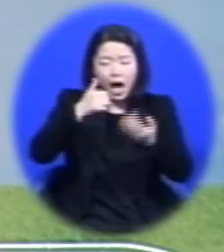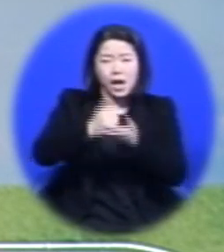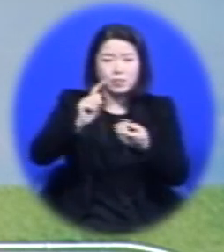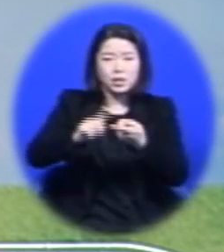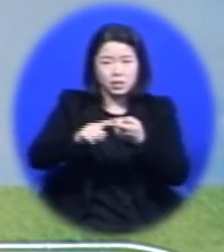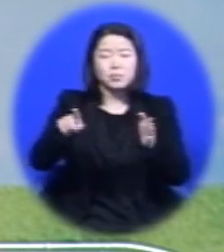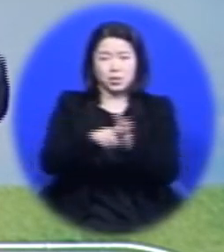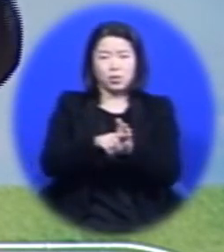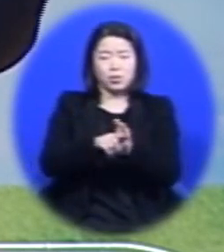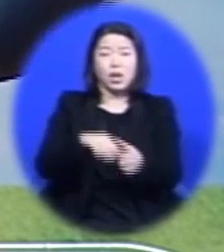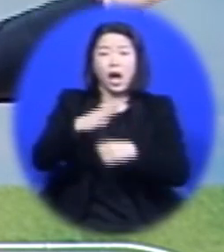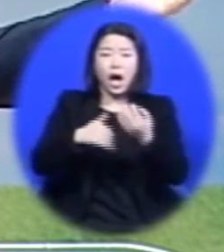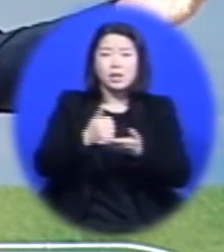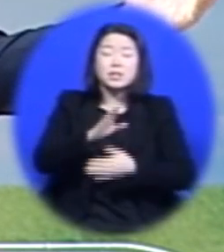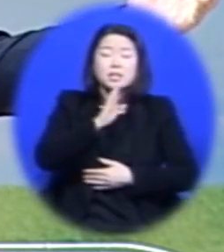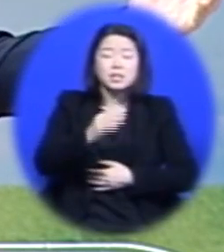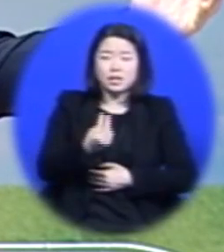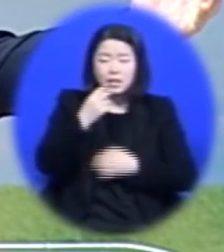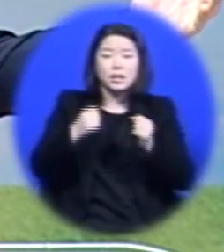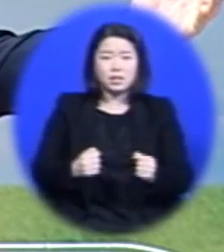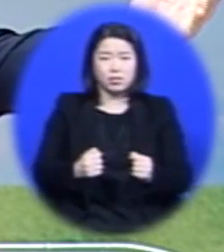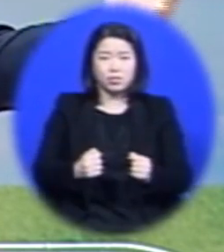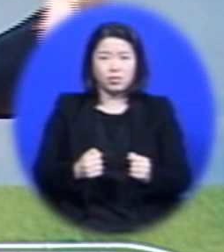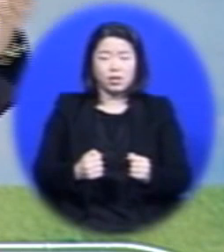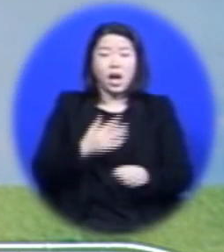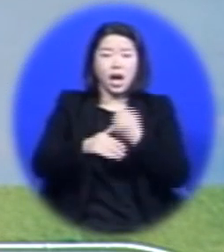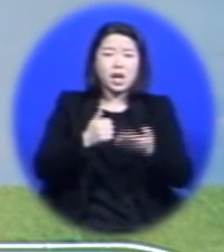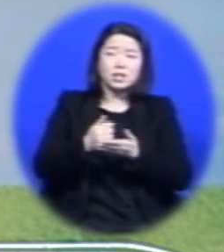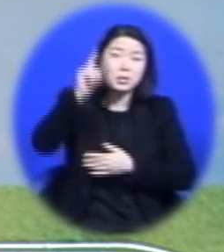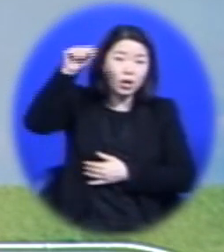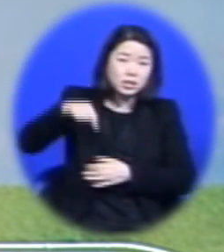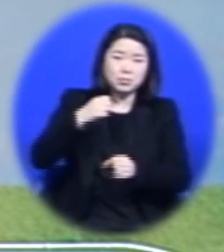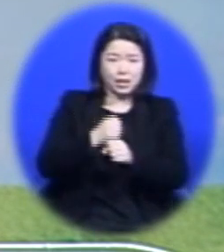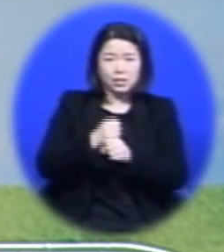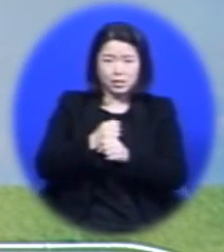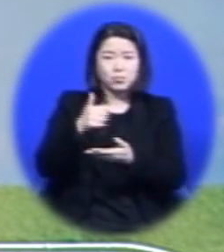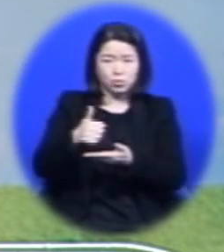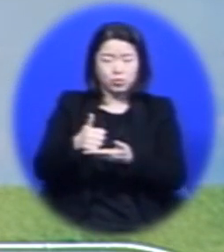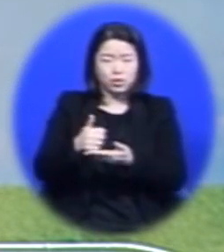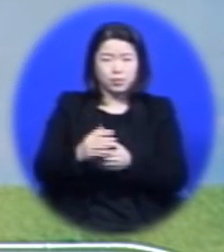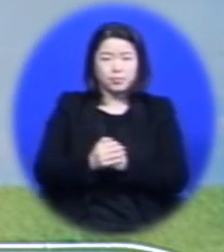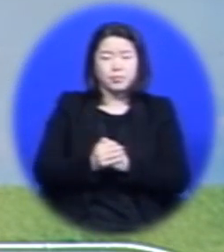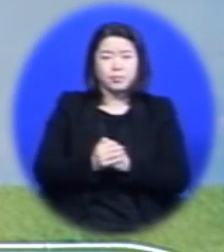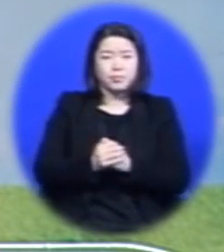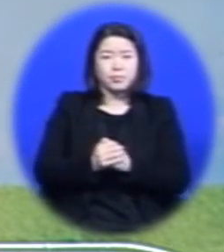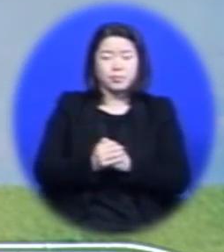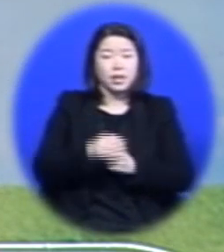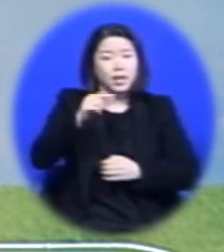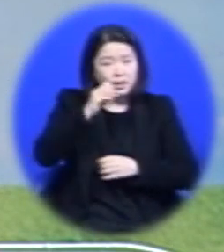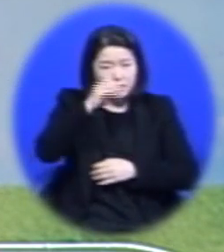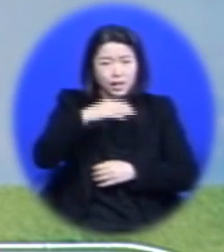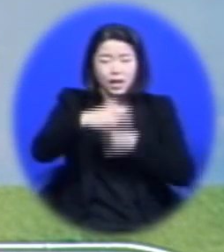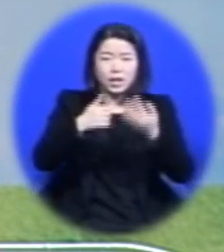하나님을 하나님이 진짜 살아야겠어요 하나님은 천지를 지으신 분 이세요 그럼